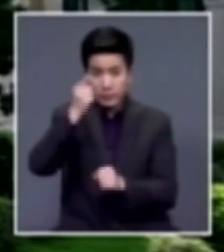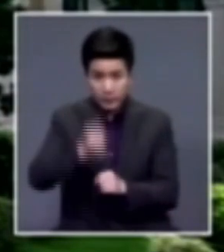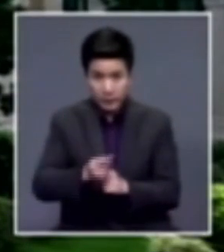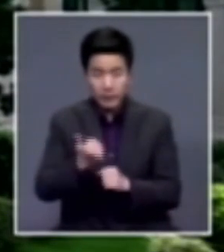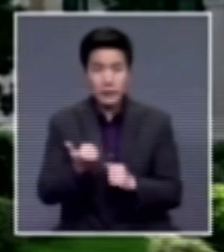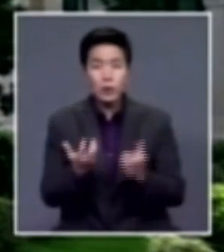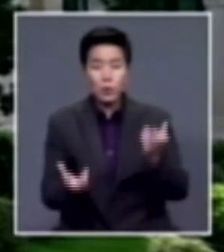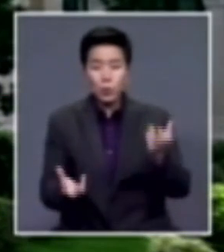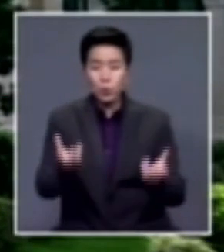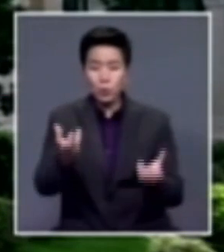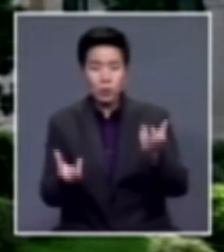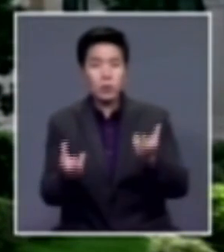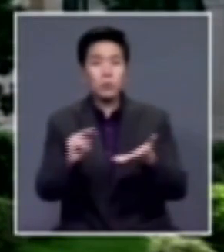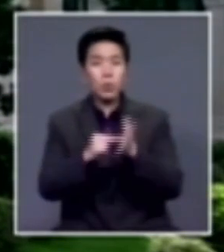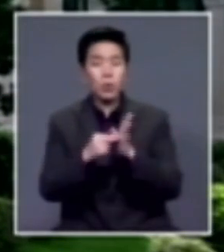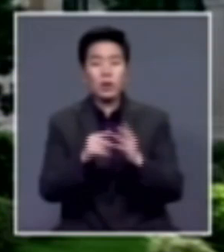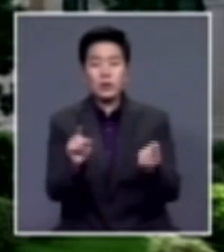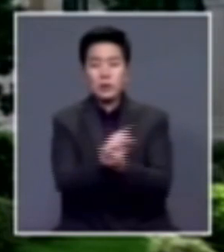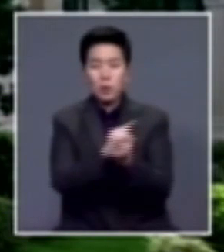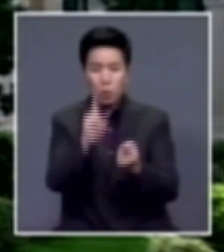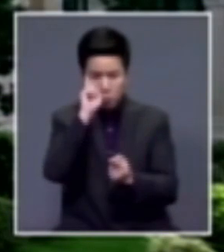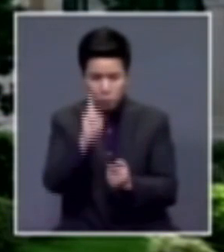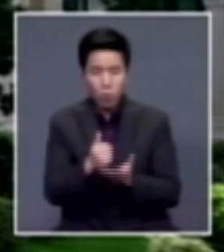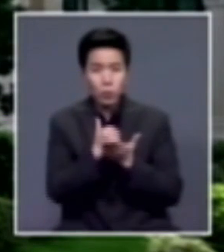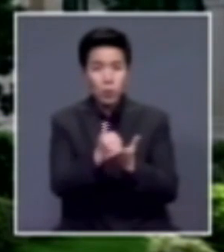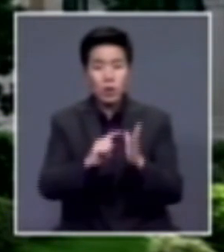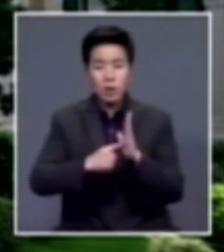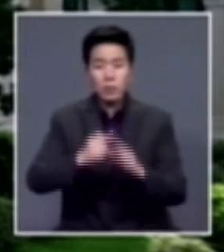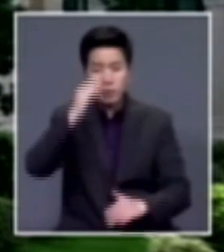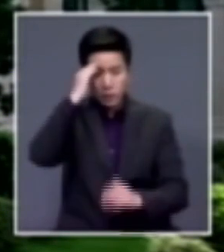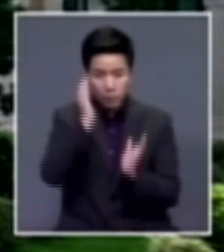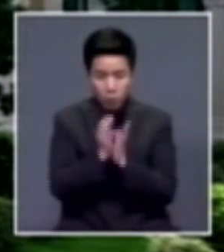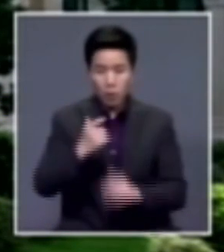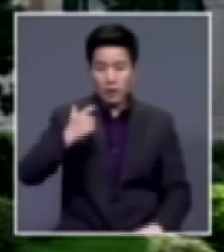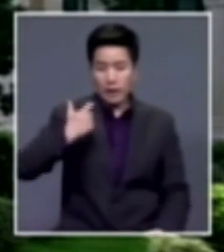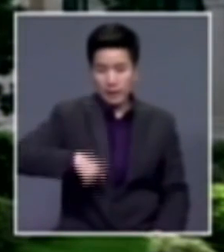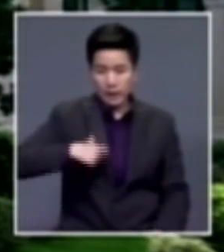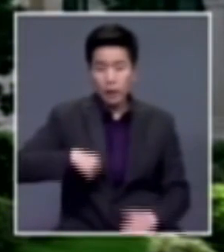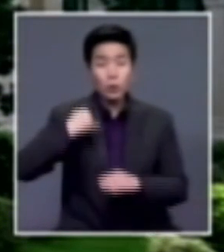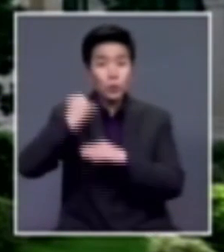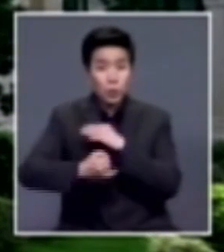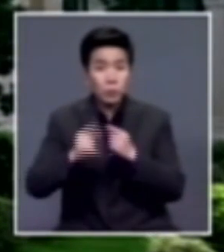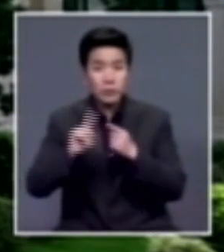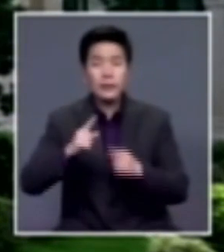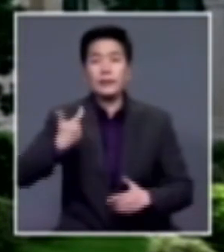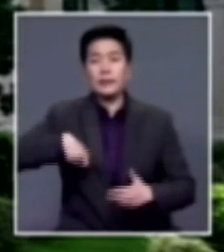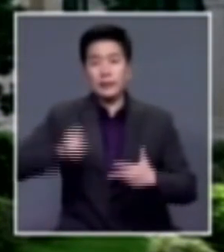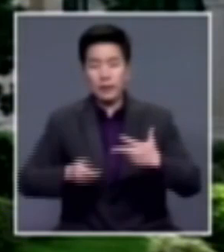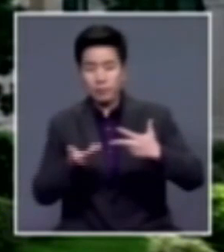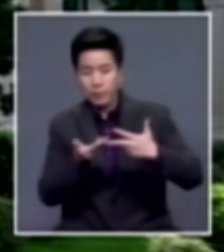การยุติธรรมจะต้องเป็นที่พึ่งให้กับคนในสังคมซึ่งเริ่มตั้งแต่ตำรวจอัยการจบที่ศาลนะครับศาลชั้นต้นศาลอุทธรณ์ศาลฎีก